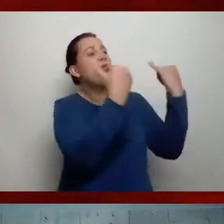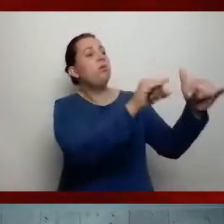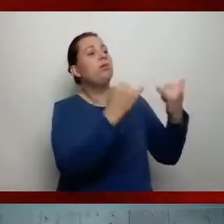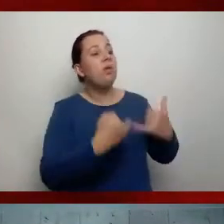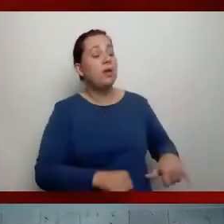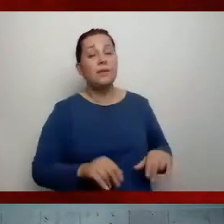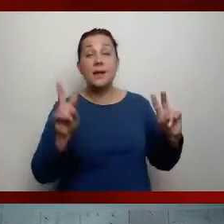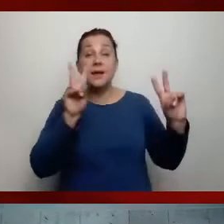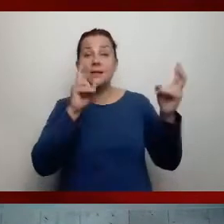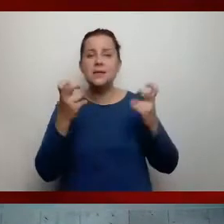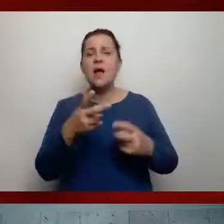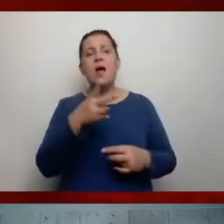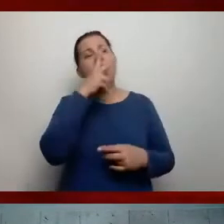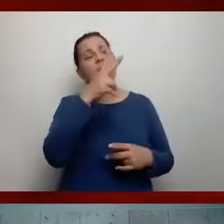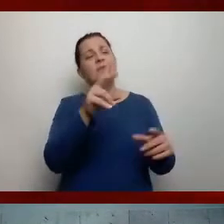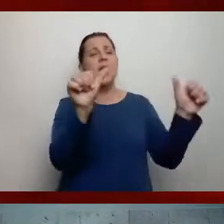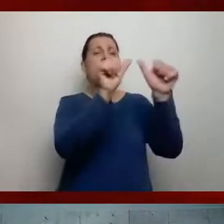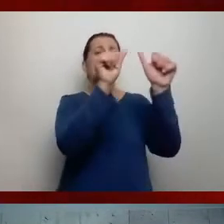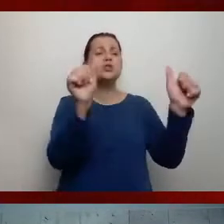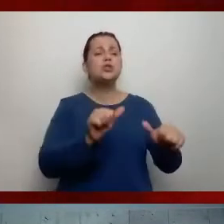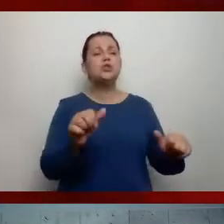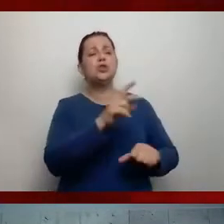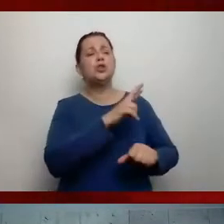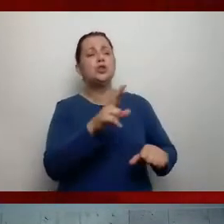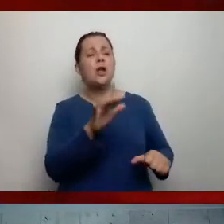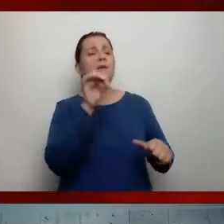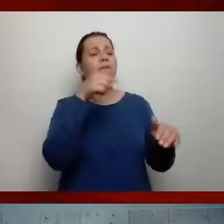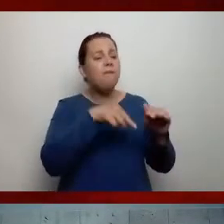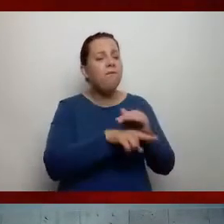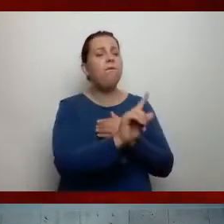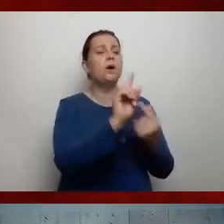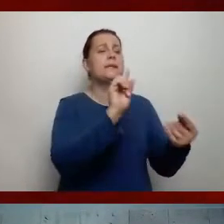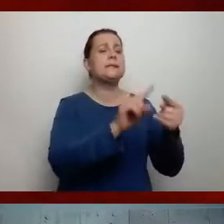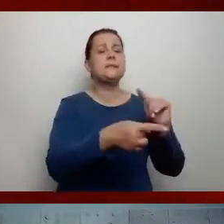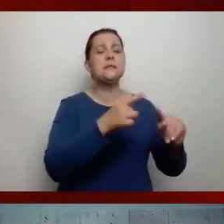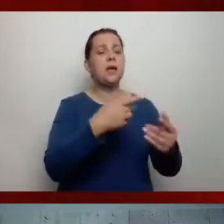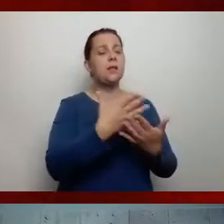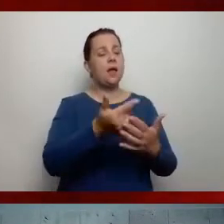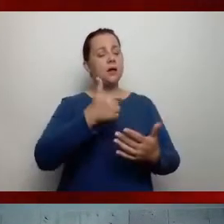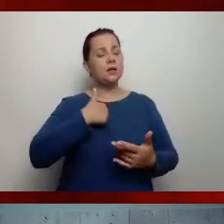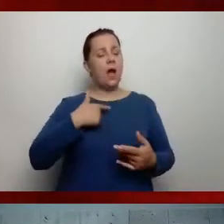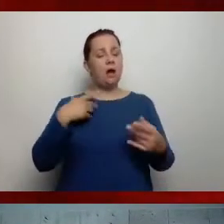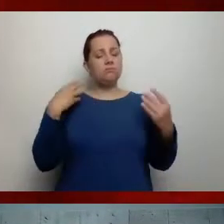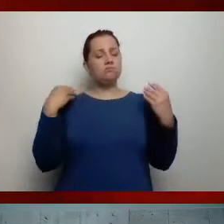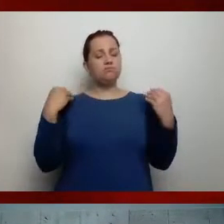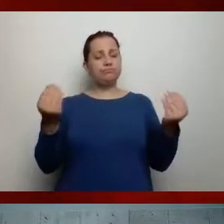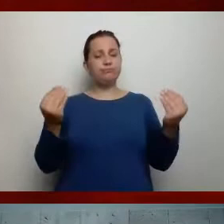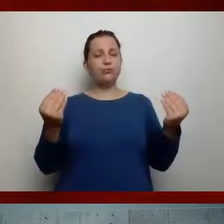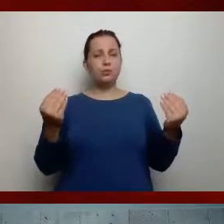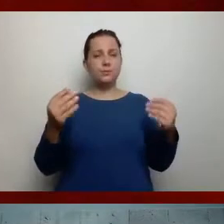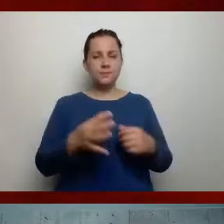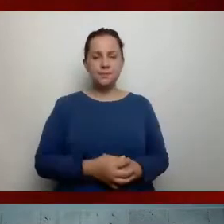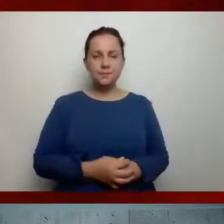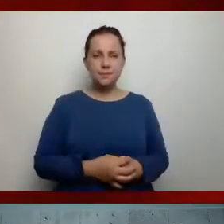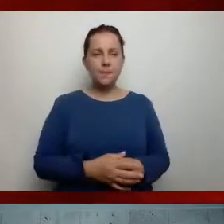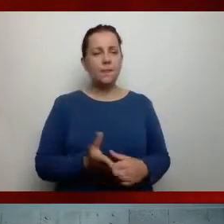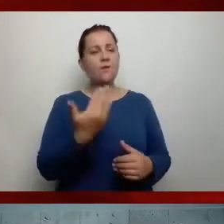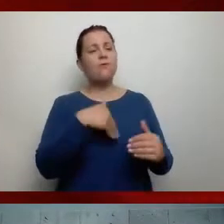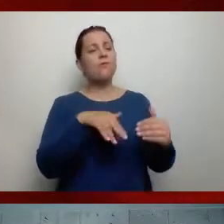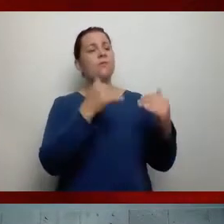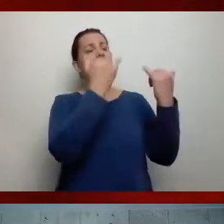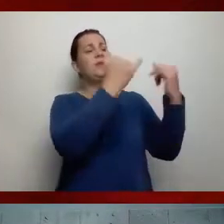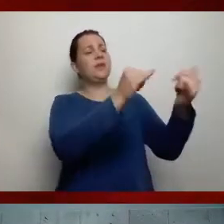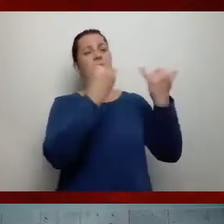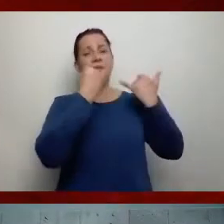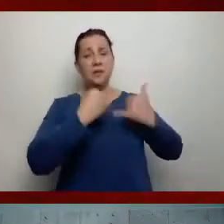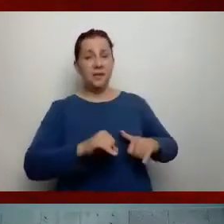Widzę kształt rzeczy w ich sensie istotnym i to mnie czyni wielkim oraz jednokrotnym. W odróżnieniu od was, którzy